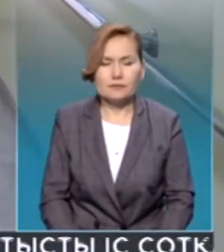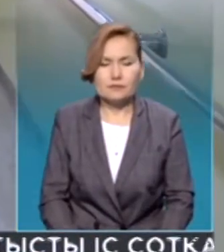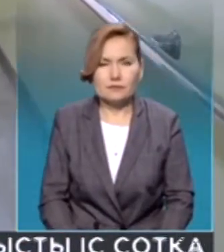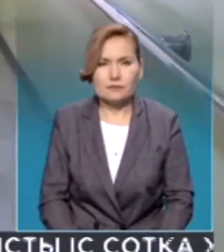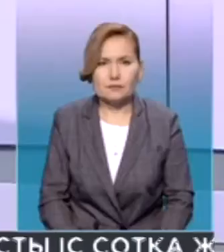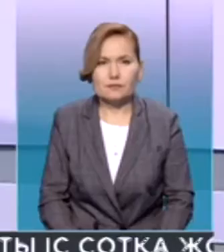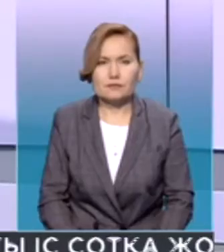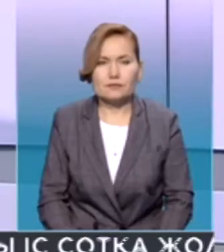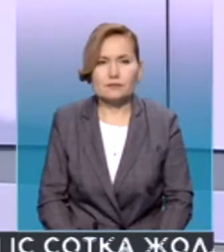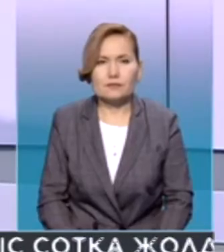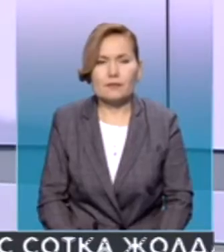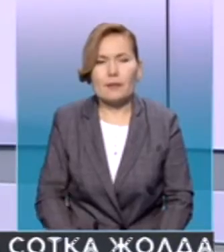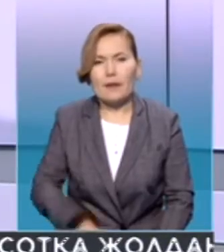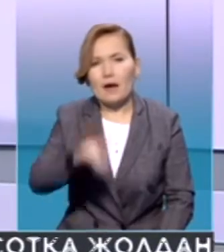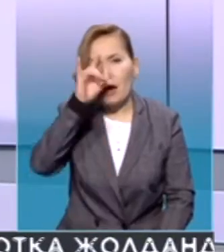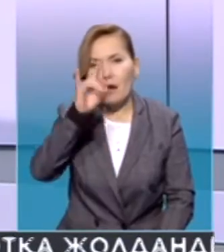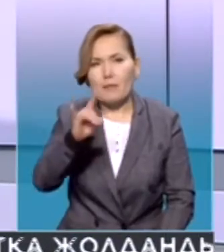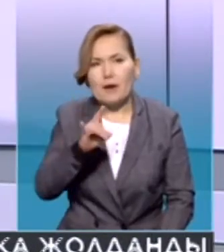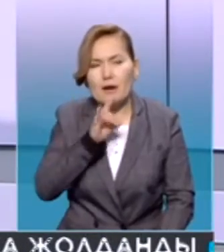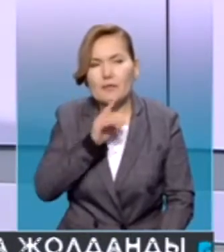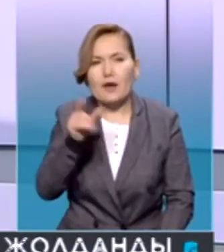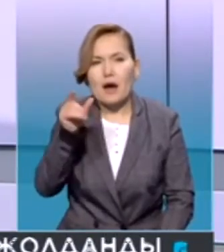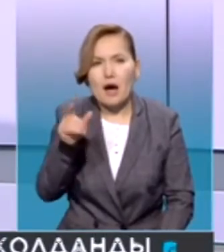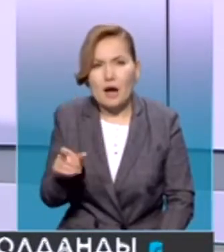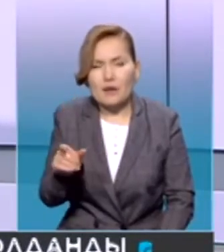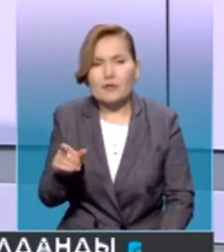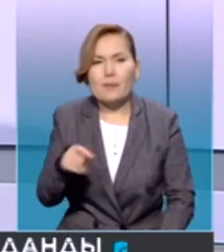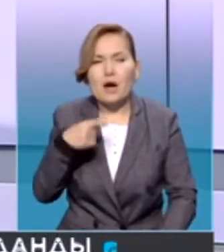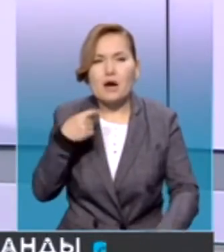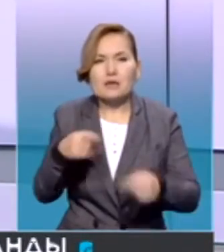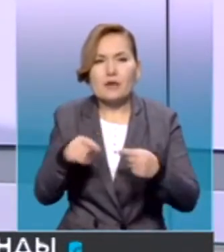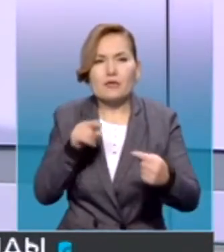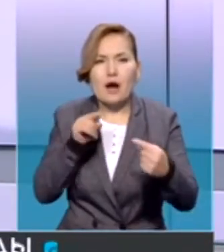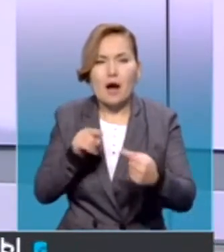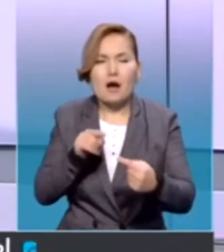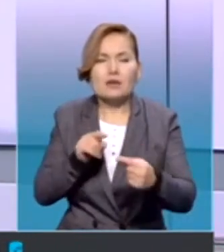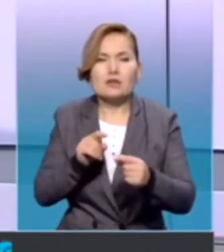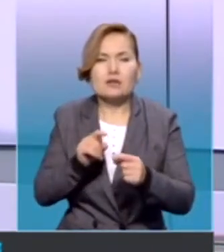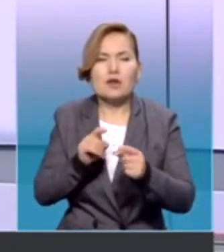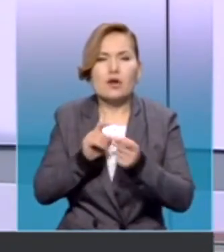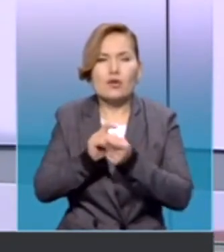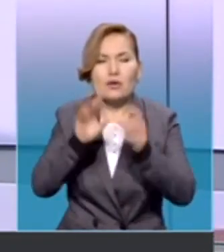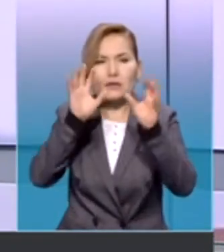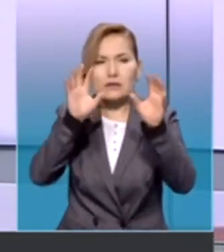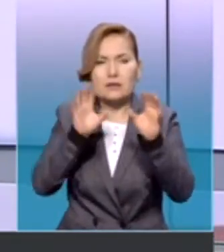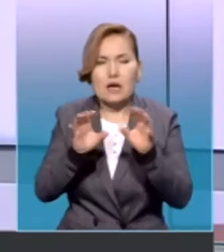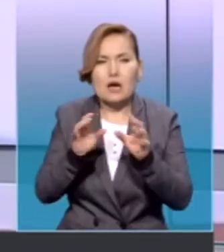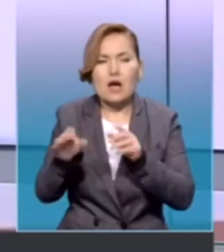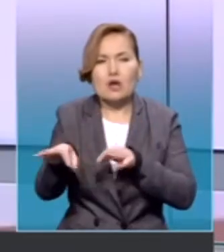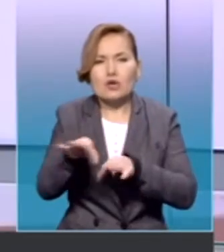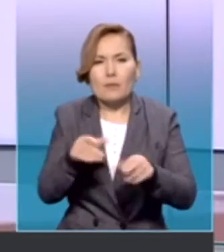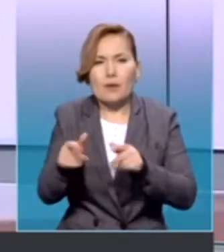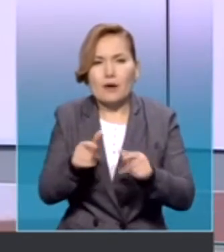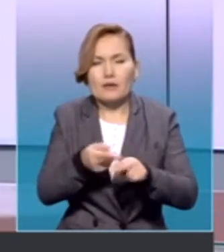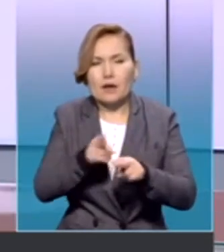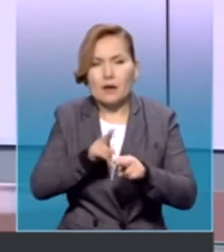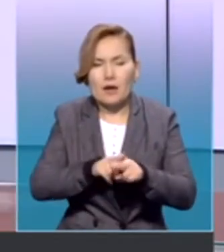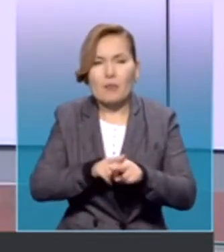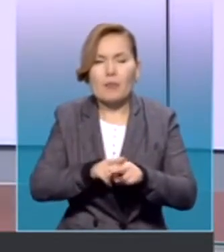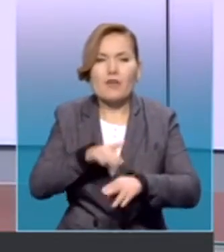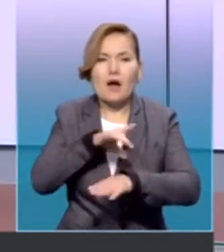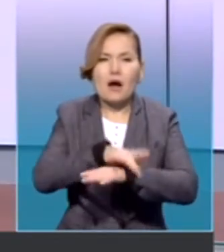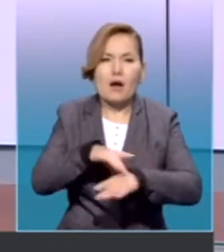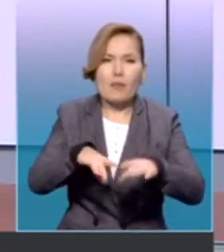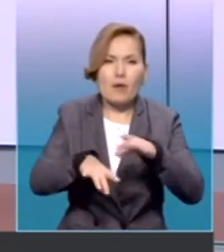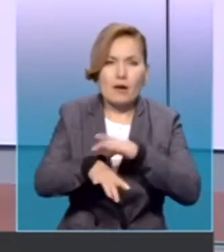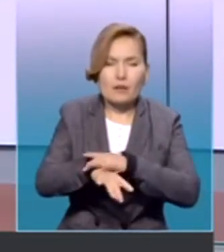телеарнасы. Елімізде адам саудасына қарсы күрес туралы заң жобасы дайындалып жатыр. Оған қылмыстың ықтимал құрбандары мен осал